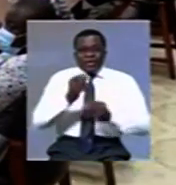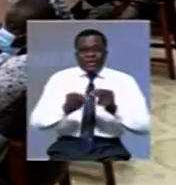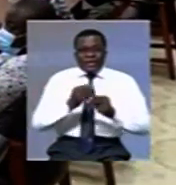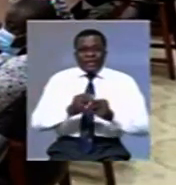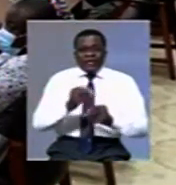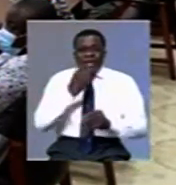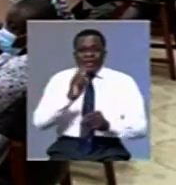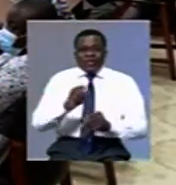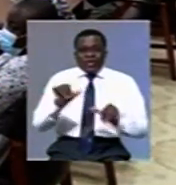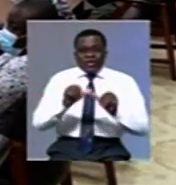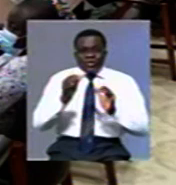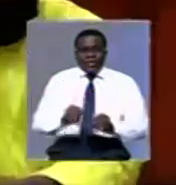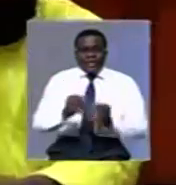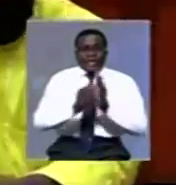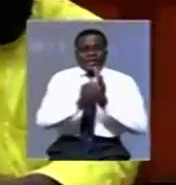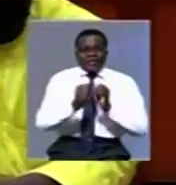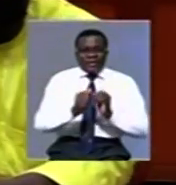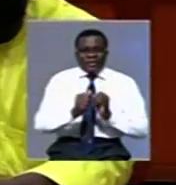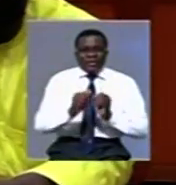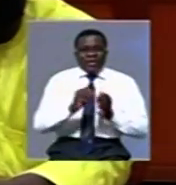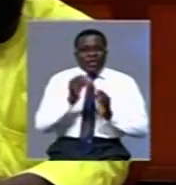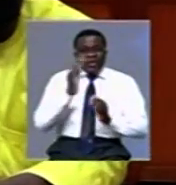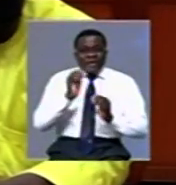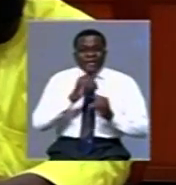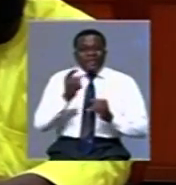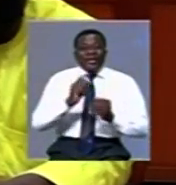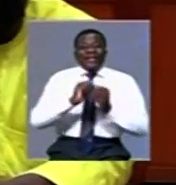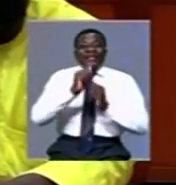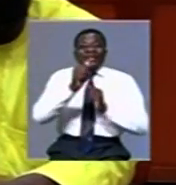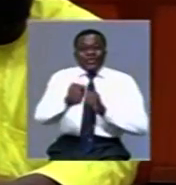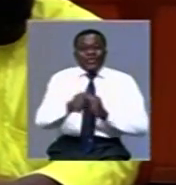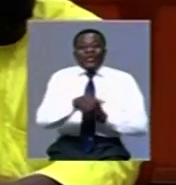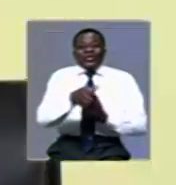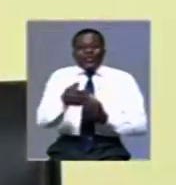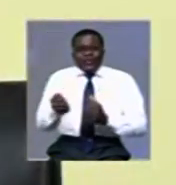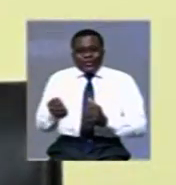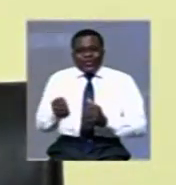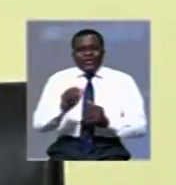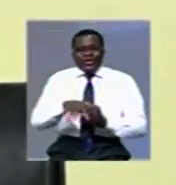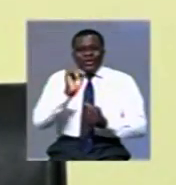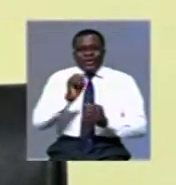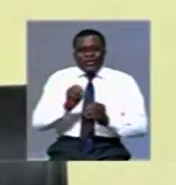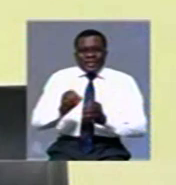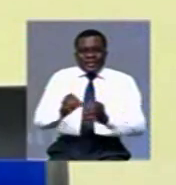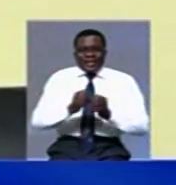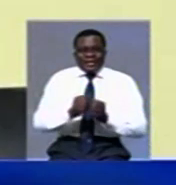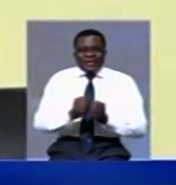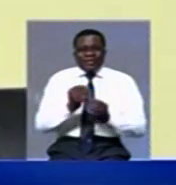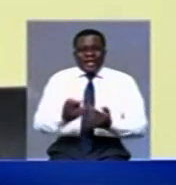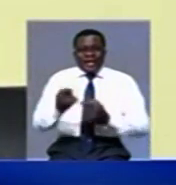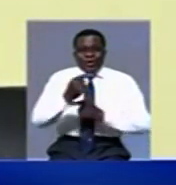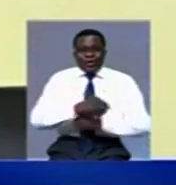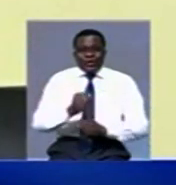de l'Ordre des géomètres experts. On n'a jamais été loin l'un de l'autre, on a toujours été ensemble et